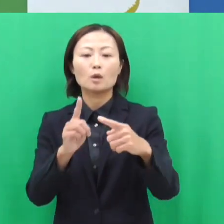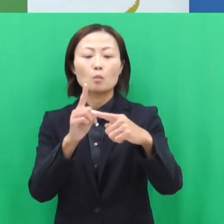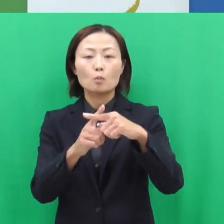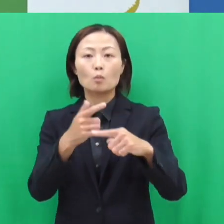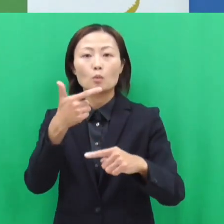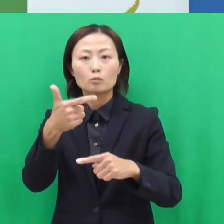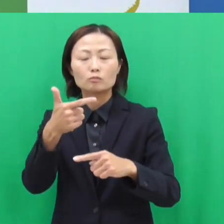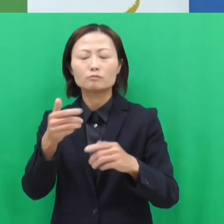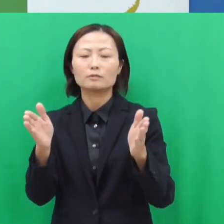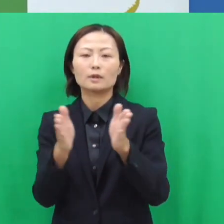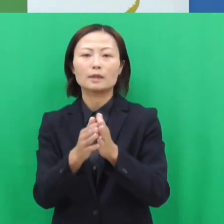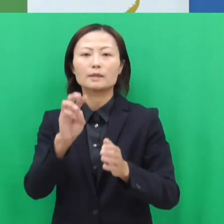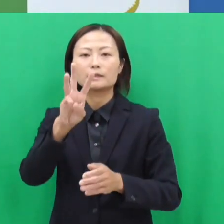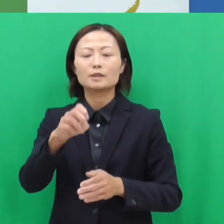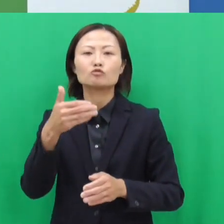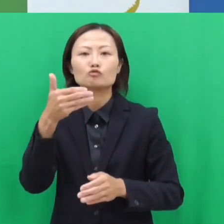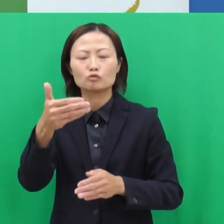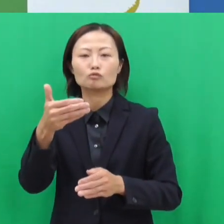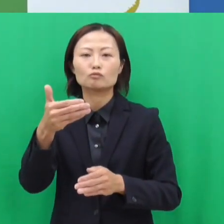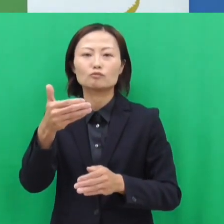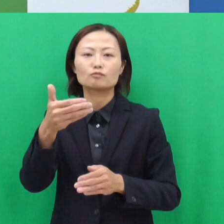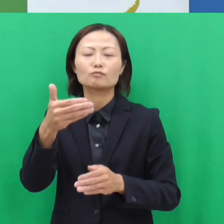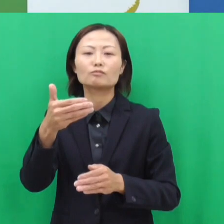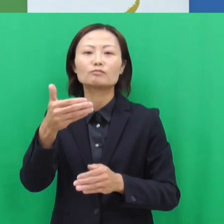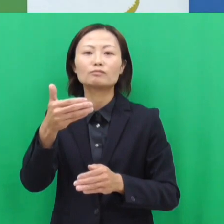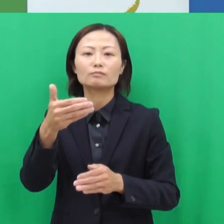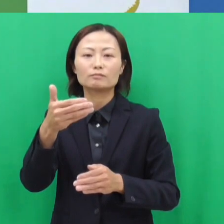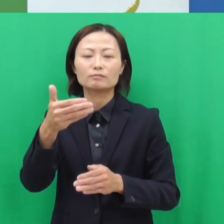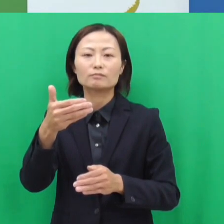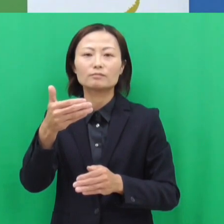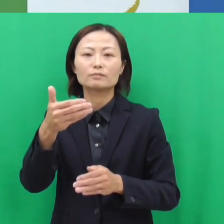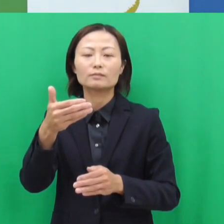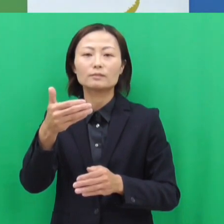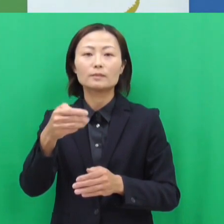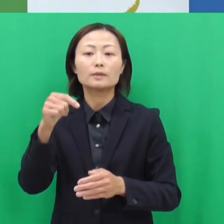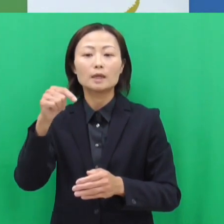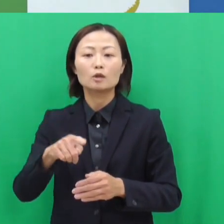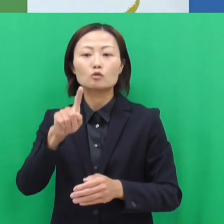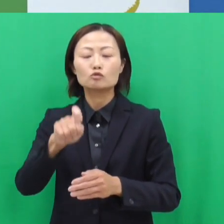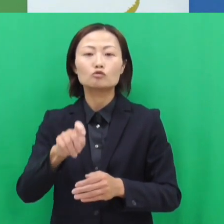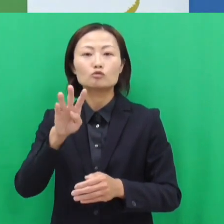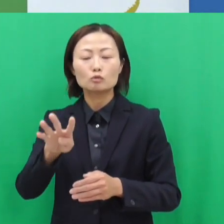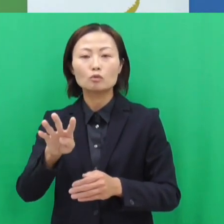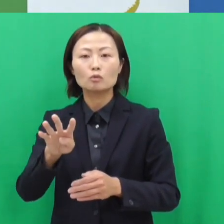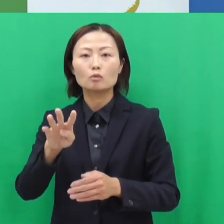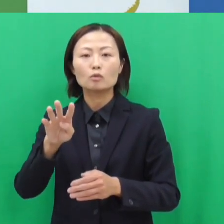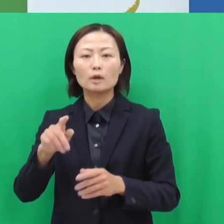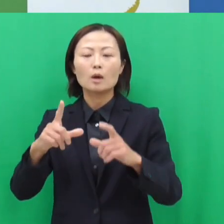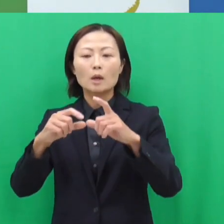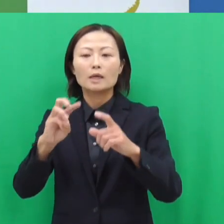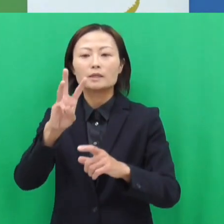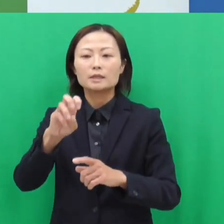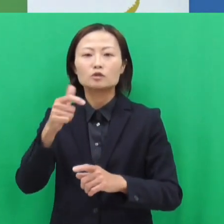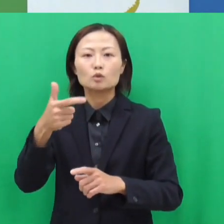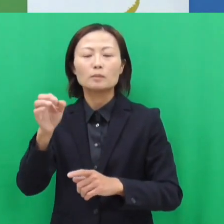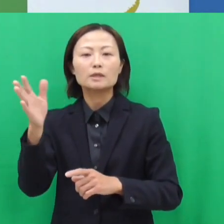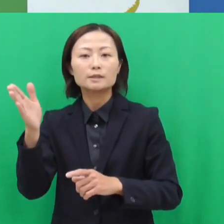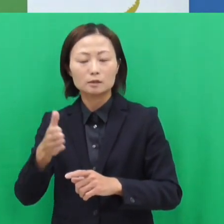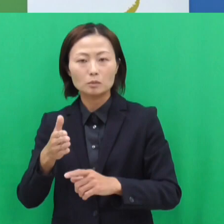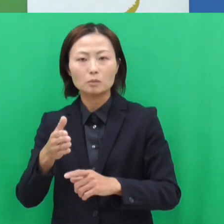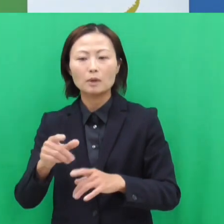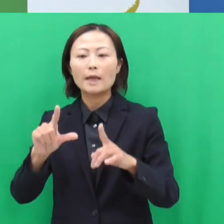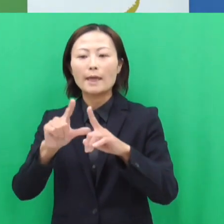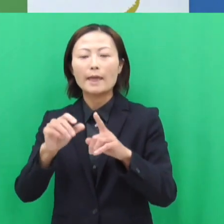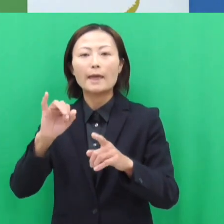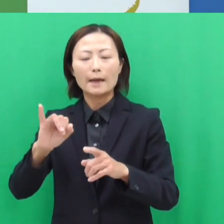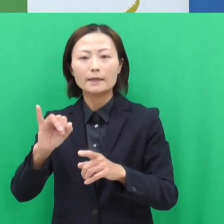で6組めまして39組となっておりますそのうち14区に36%はAIによる紹介がAI